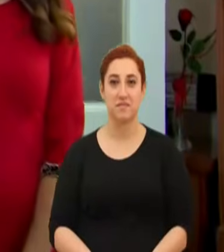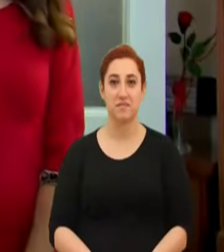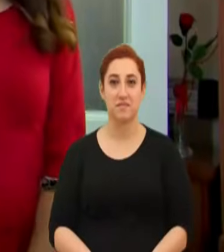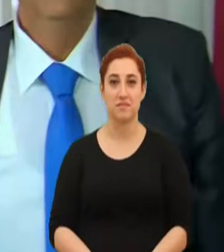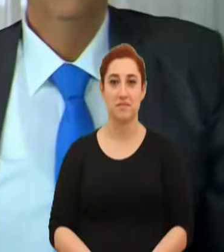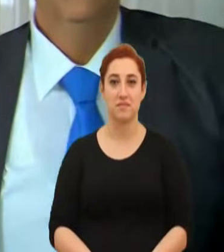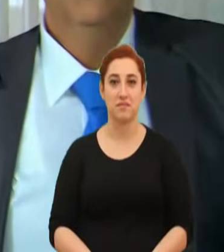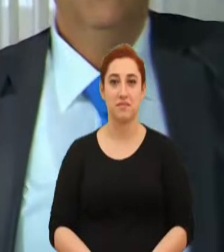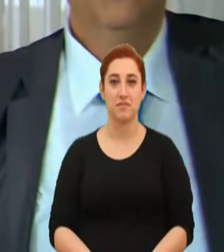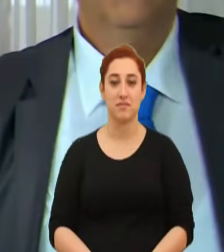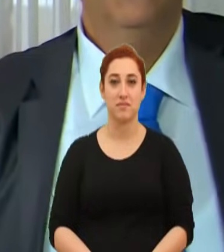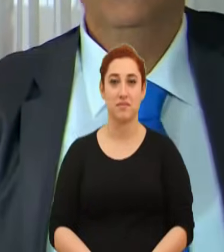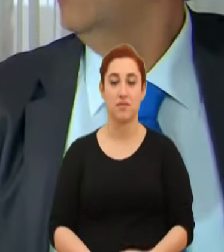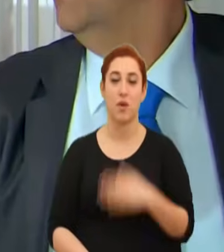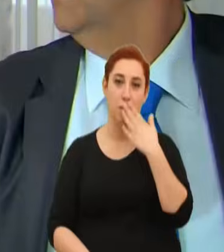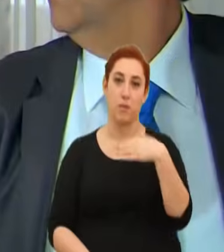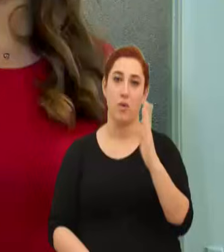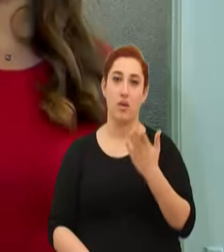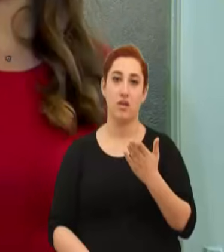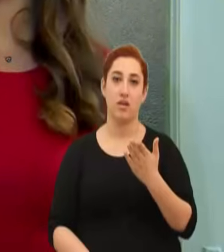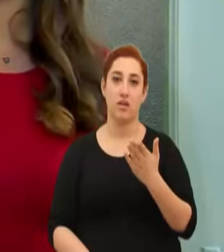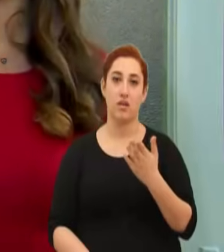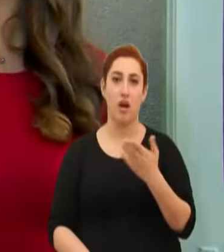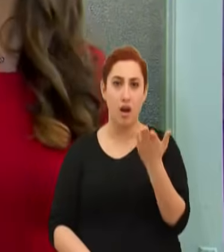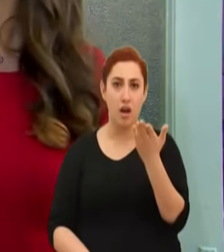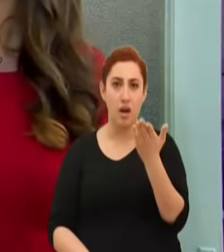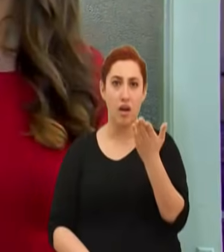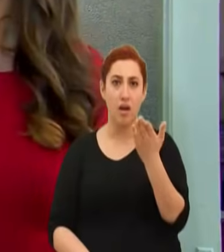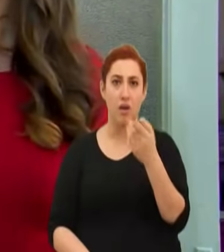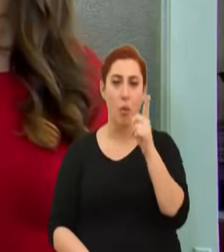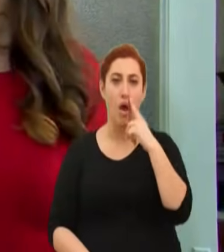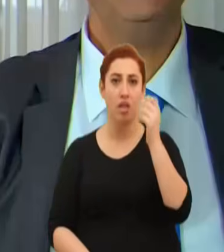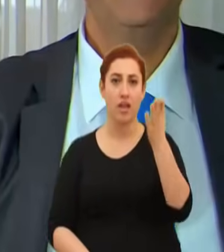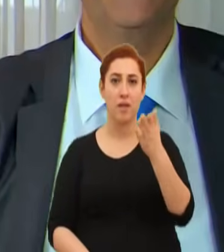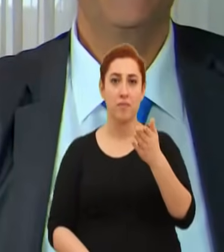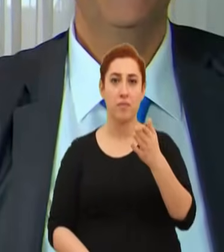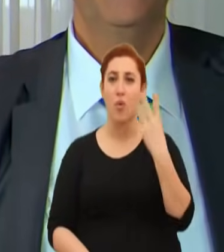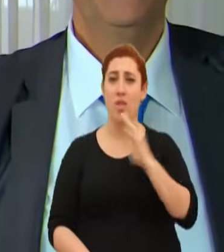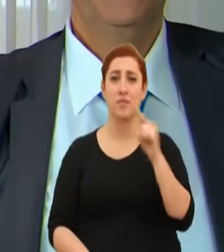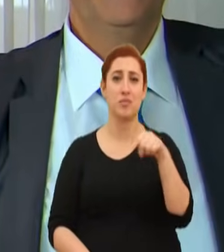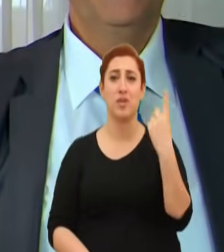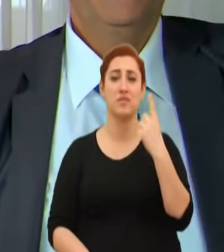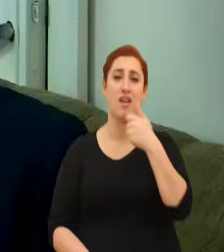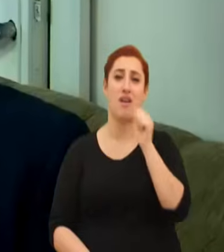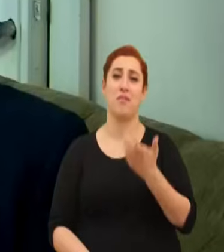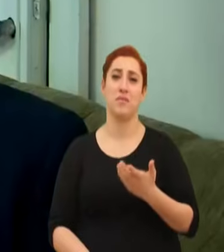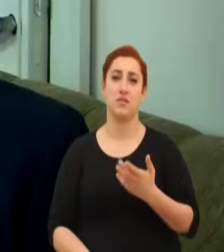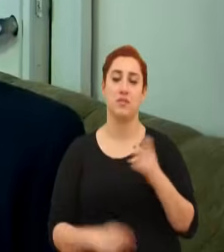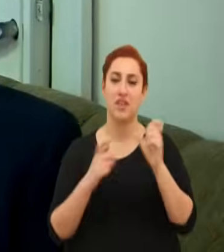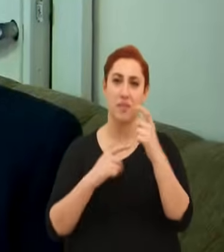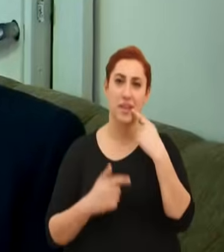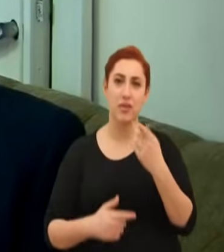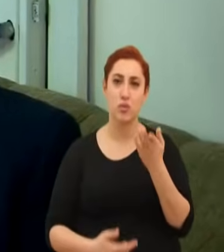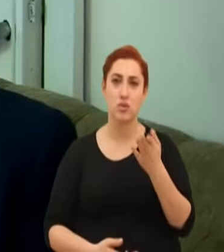kaldılar. Yok artık. Aa, o adam. Olamaz böyle bir şey abiciğim. Sevim,